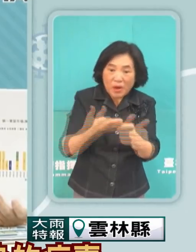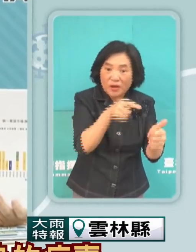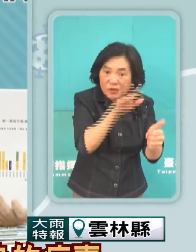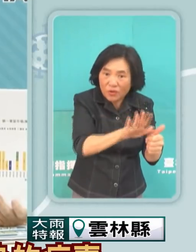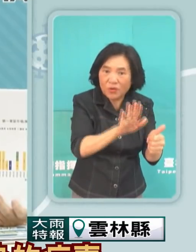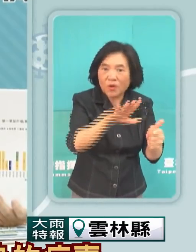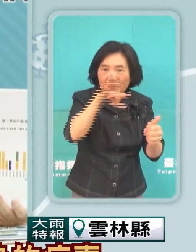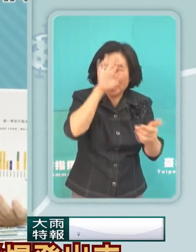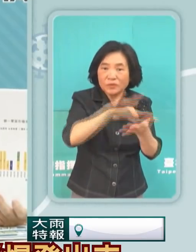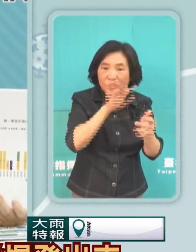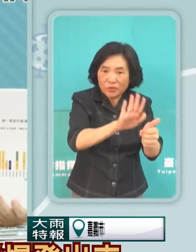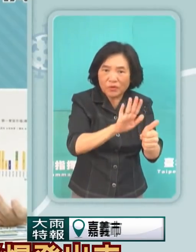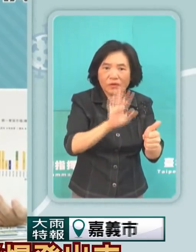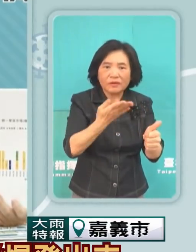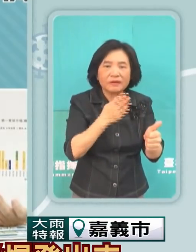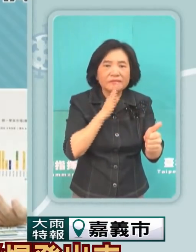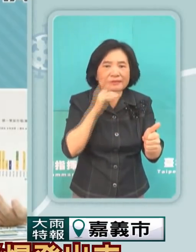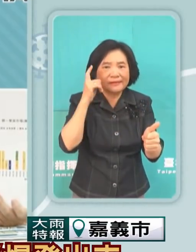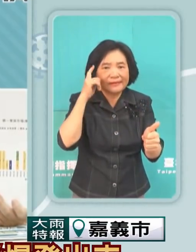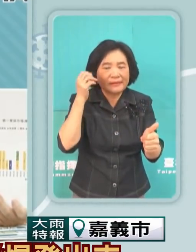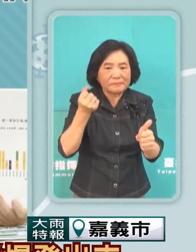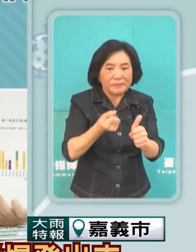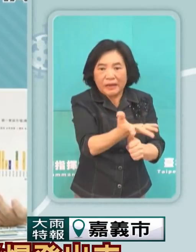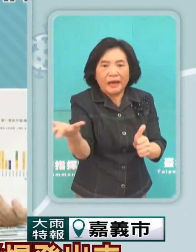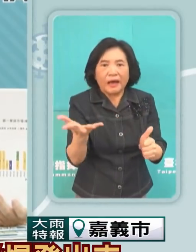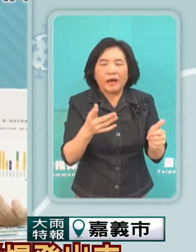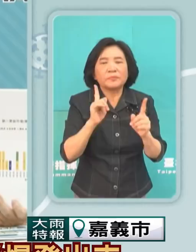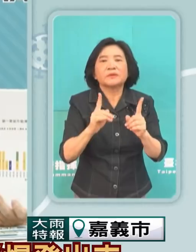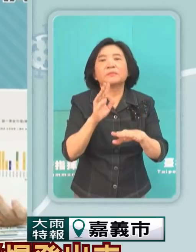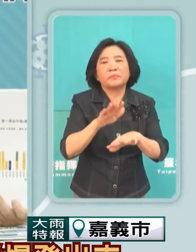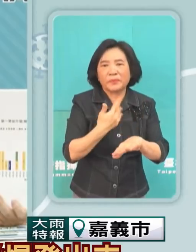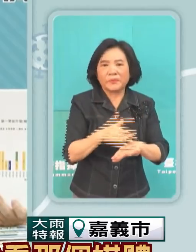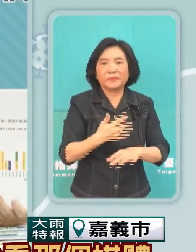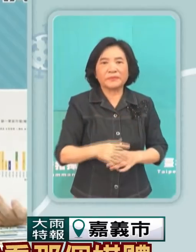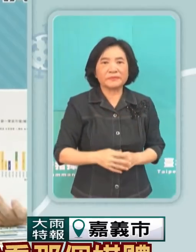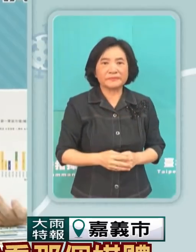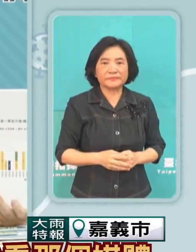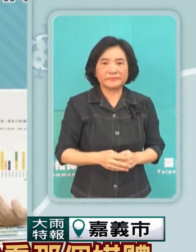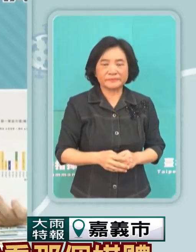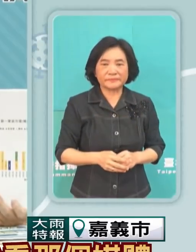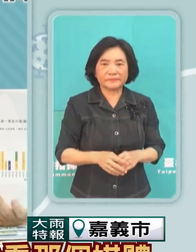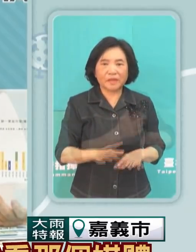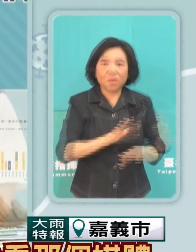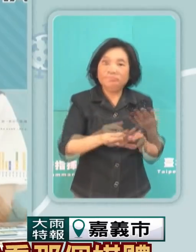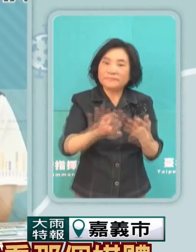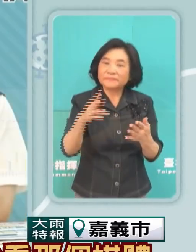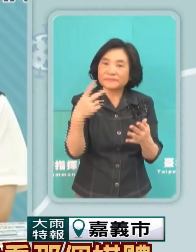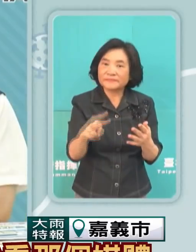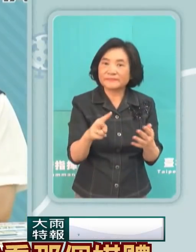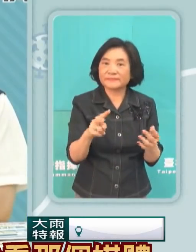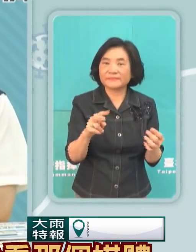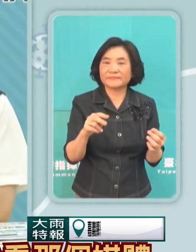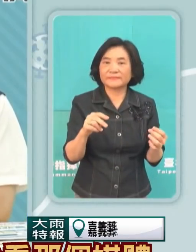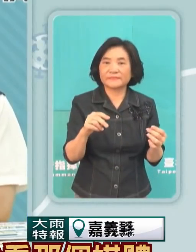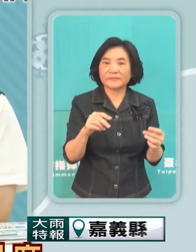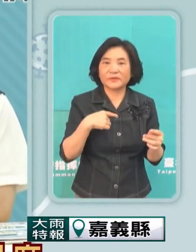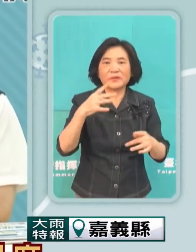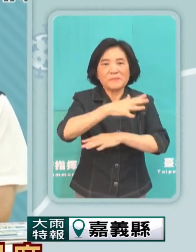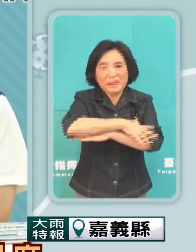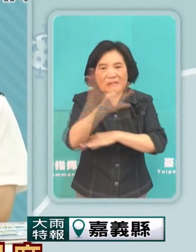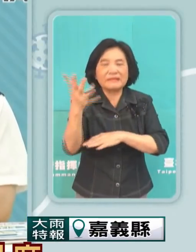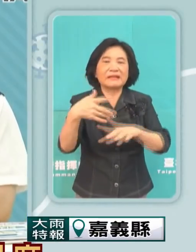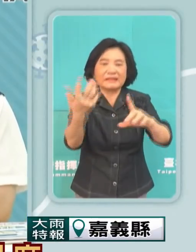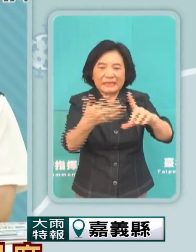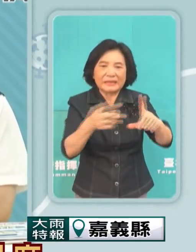感染的病毒，可是它不会说一下就全部爆发出来，还是就一个这样。我看那个媒体，你知